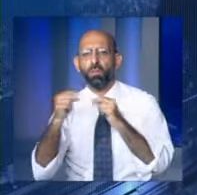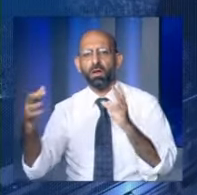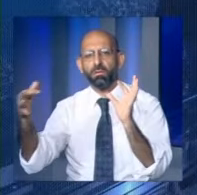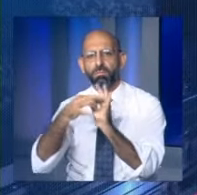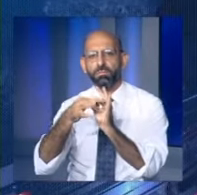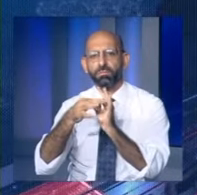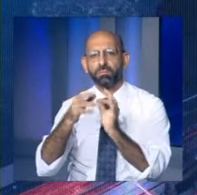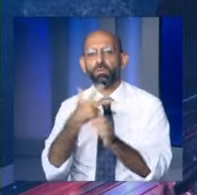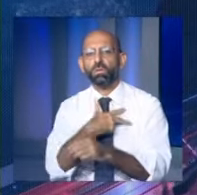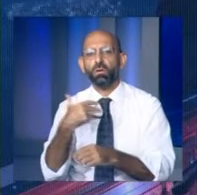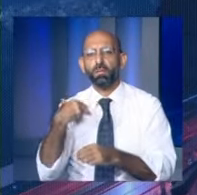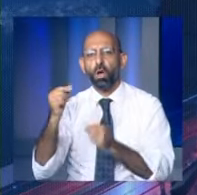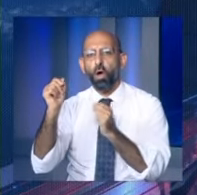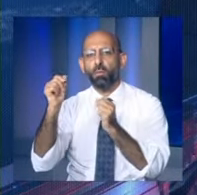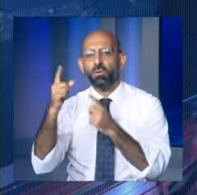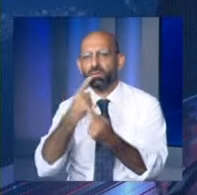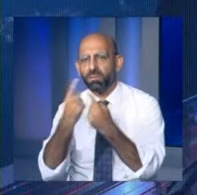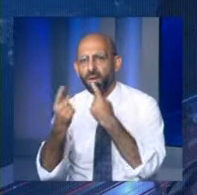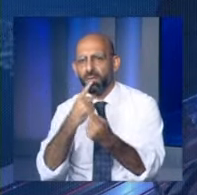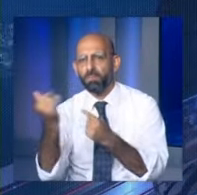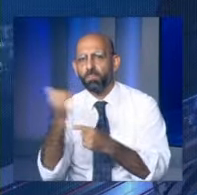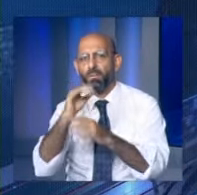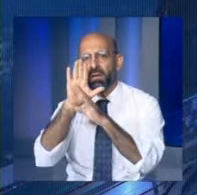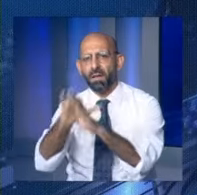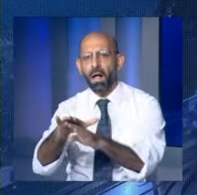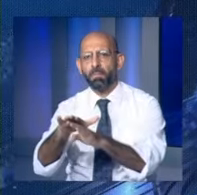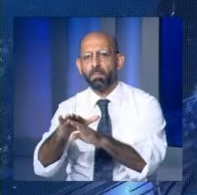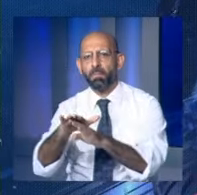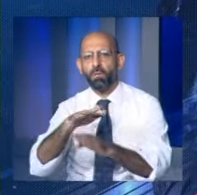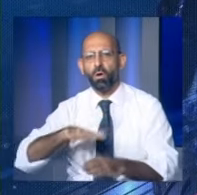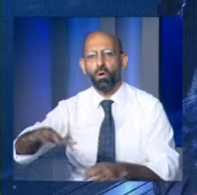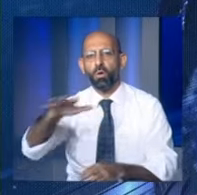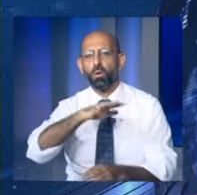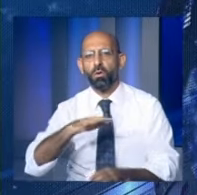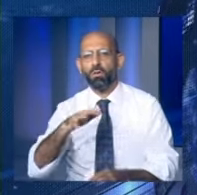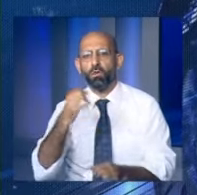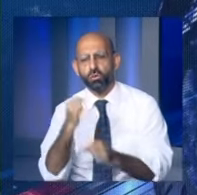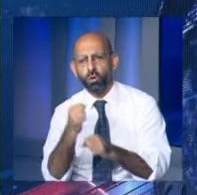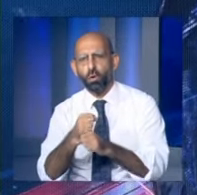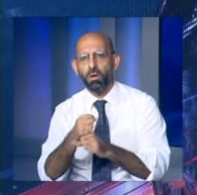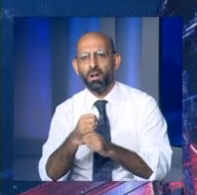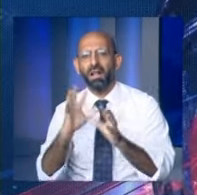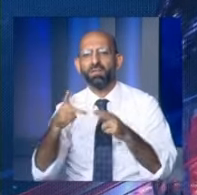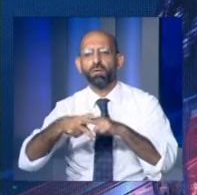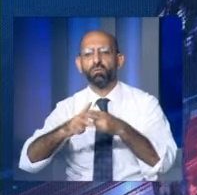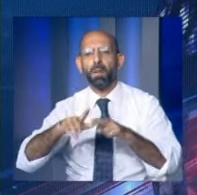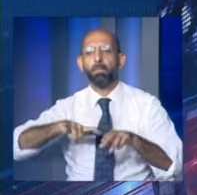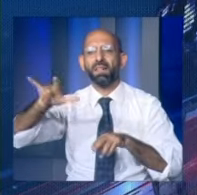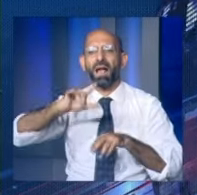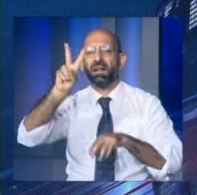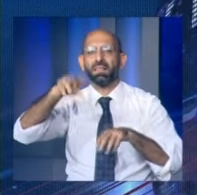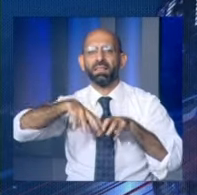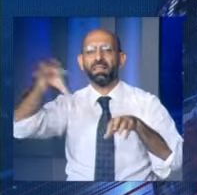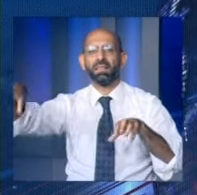اللبنانية القبرصية أن الحكومة اللبنانية على تواصل مع دولة قبرص التي أكدت دعمها للبنان ولشعبه الذي